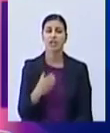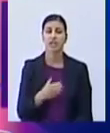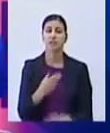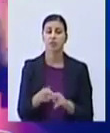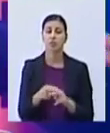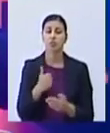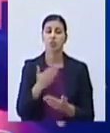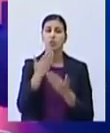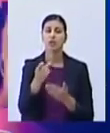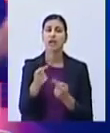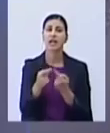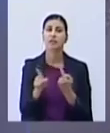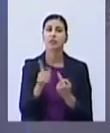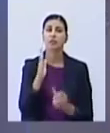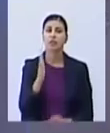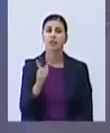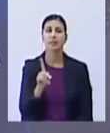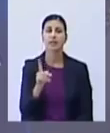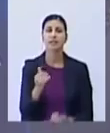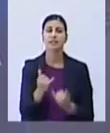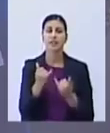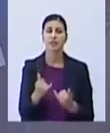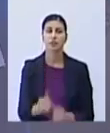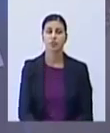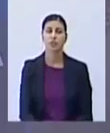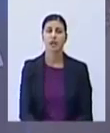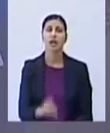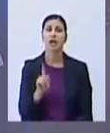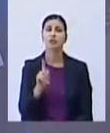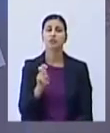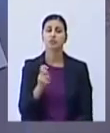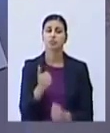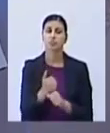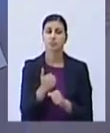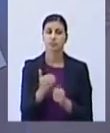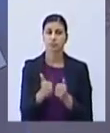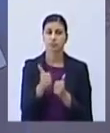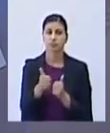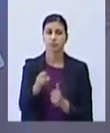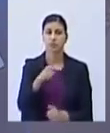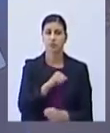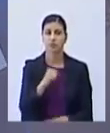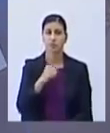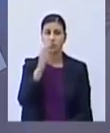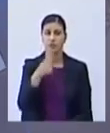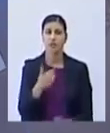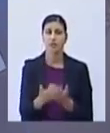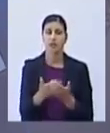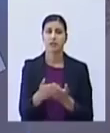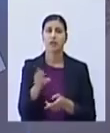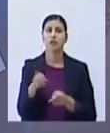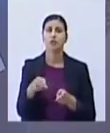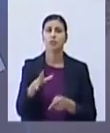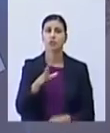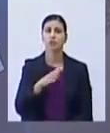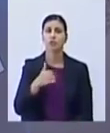ამიტომ გეკითხებით, რით იქნება განსხვავებული ან რას თავაზობთ თქვენ? მოდით ვთქვათ, რითი მიაჩნიათ წინ გადადგმობა ბიჯეტ, ახლა პირდაპირ გეტყვით, ჩემ მაგალითს გეტყვით, დედაჩებს გაუუკეთეთ